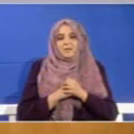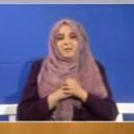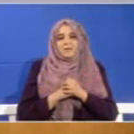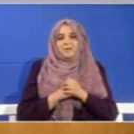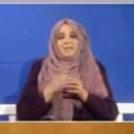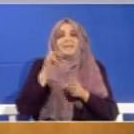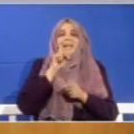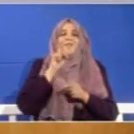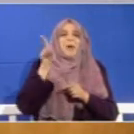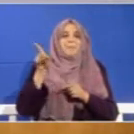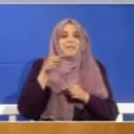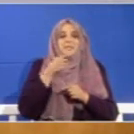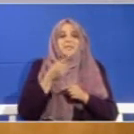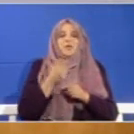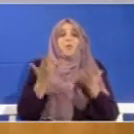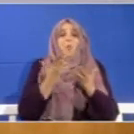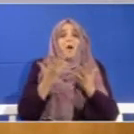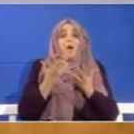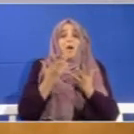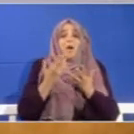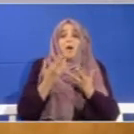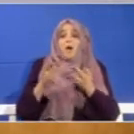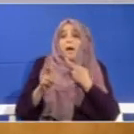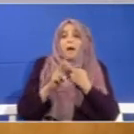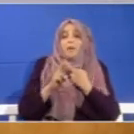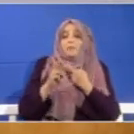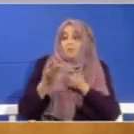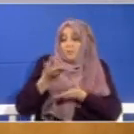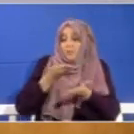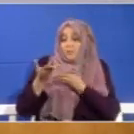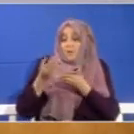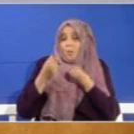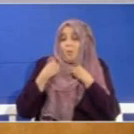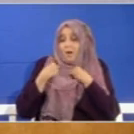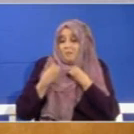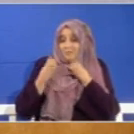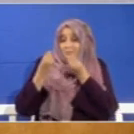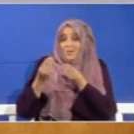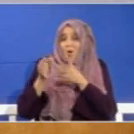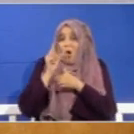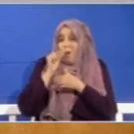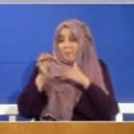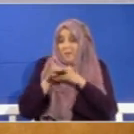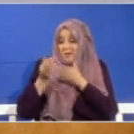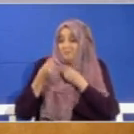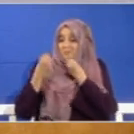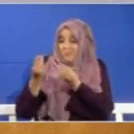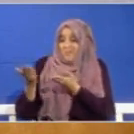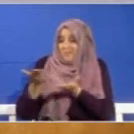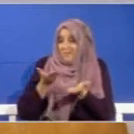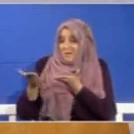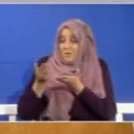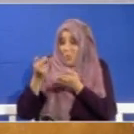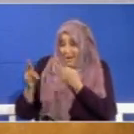إلى الإحسان إيه؟ هذا ربي قاله في الكلام هذا في سورة الرحمن يعني زوجك أحسن لك كما